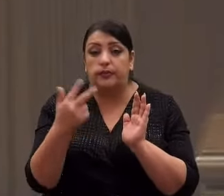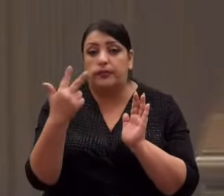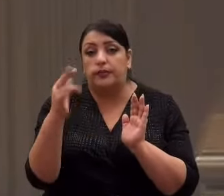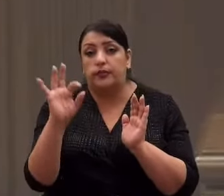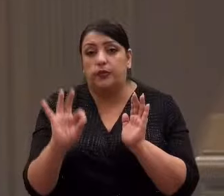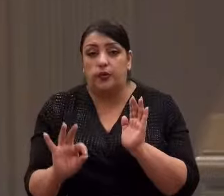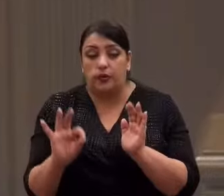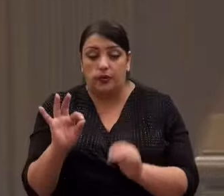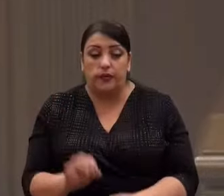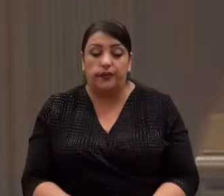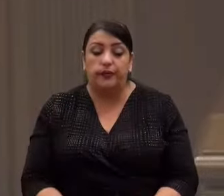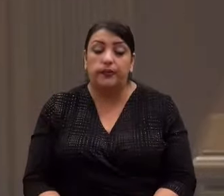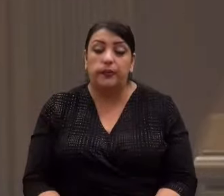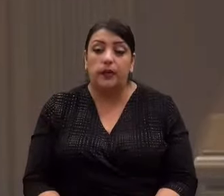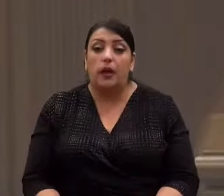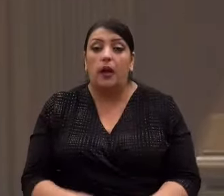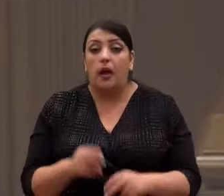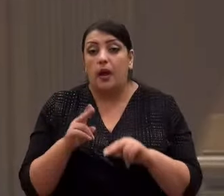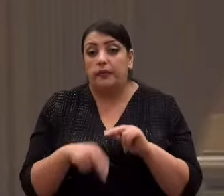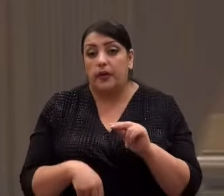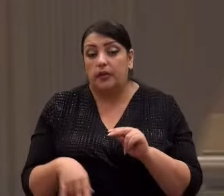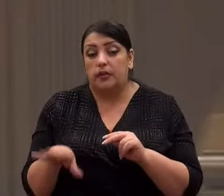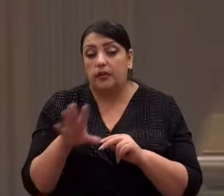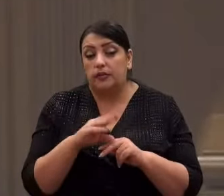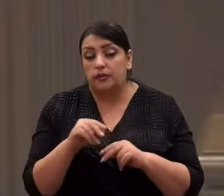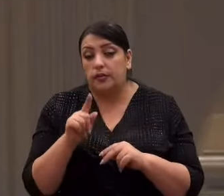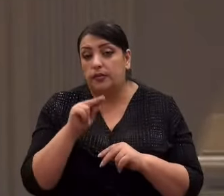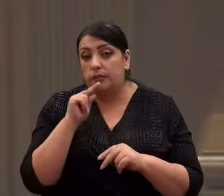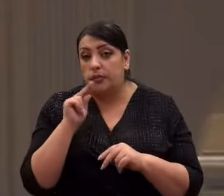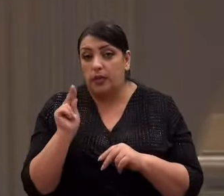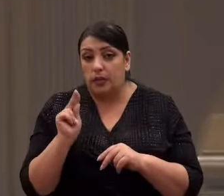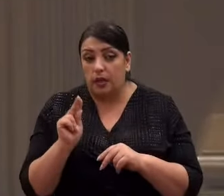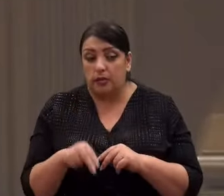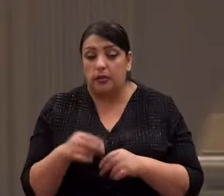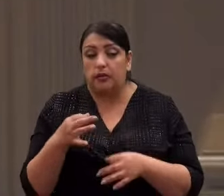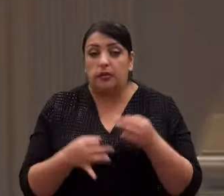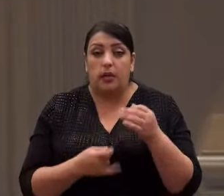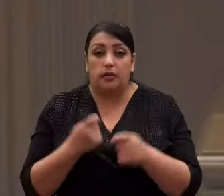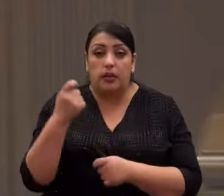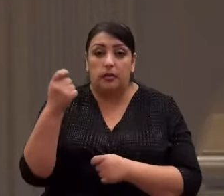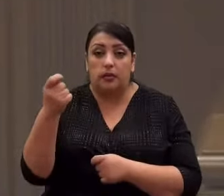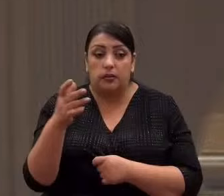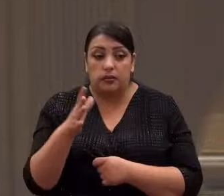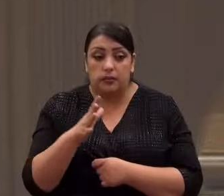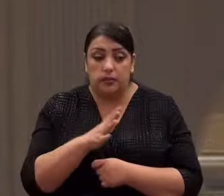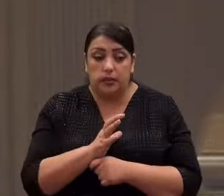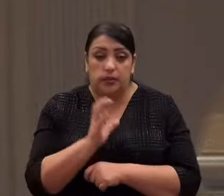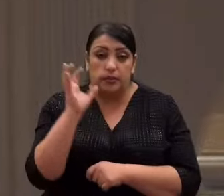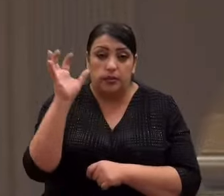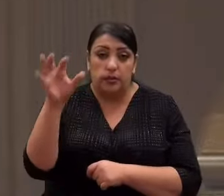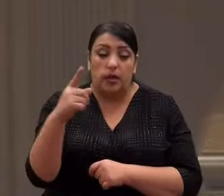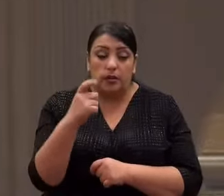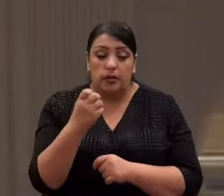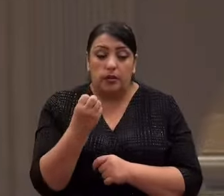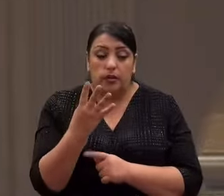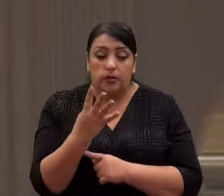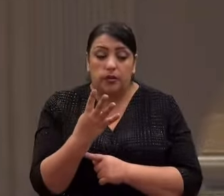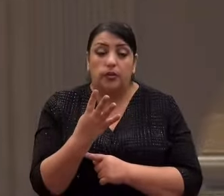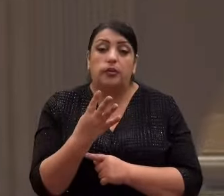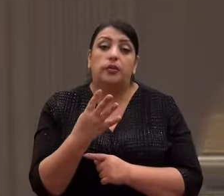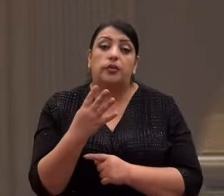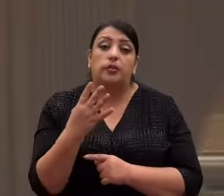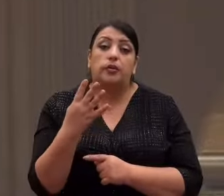73.3%-ով։ Ավարտված վարույթներից մեղադրական եզրակացության դատան են ուղարկվել 114-ը 250